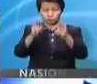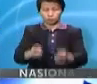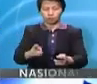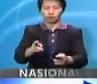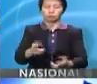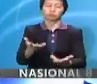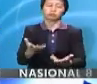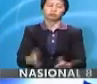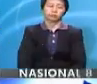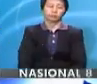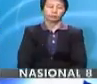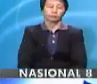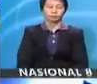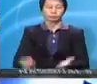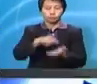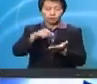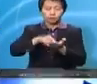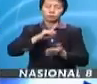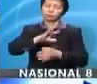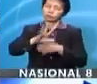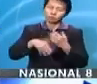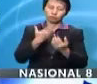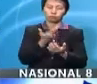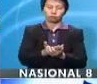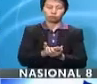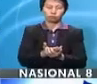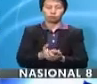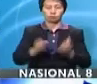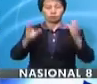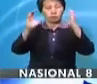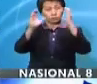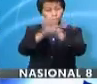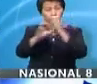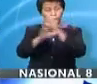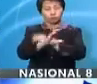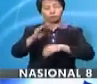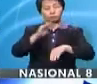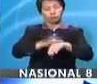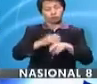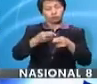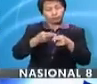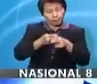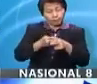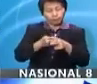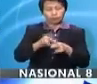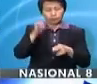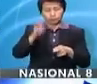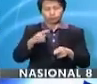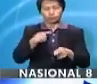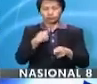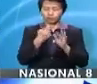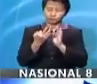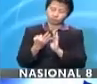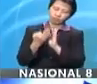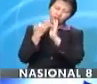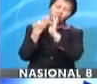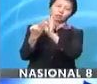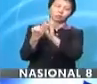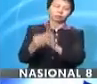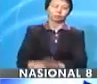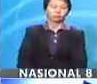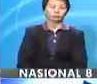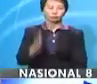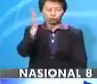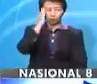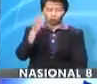jua. Ini semua adalah cabaran jangka pendek yang perlu kita hadapi.